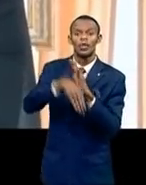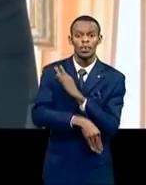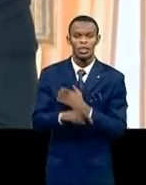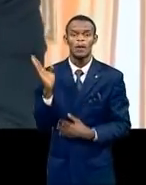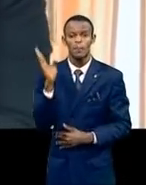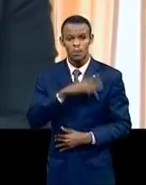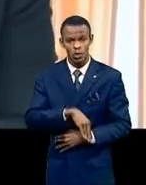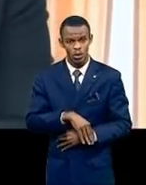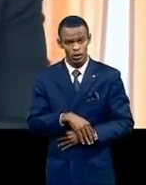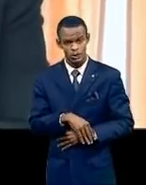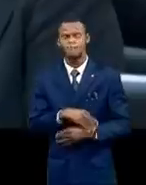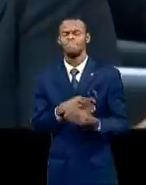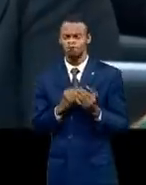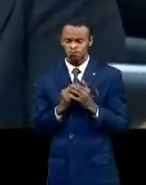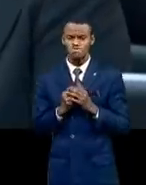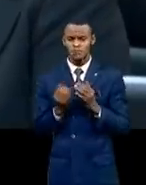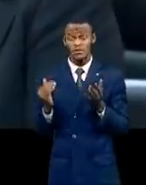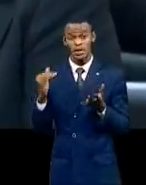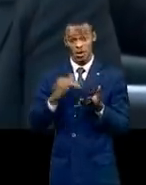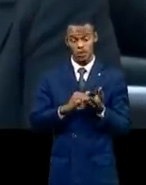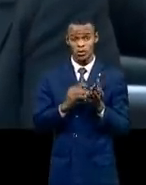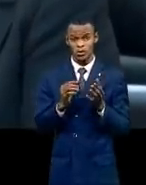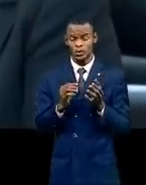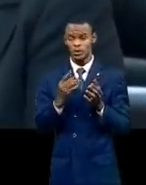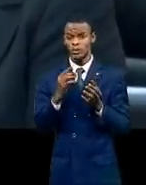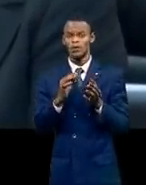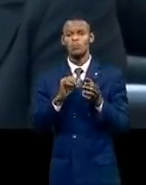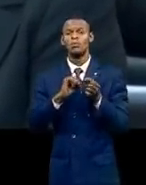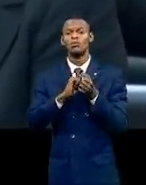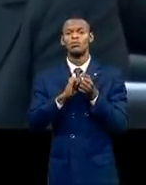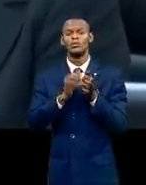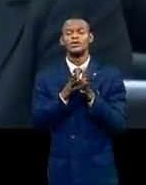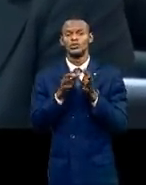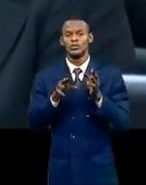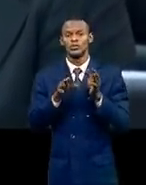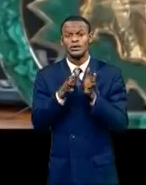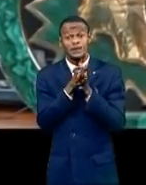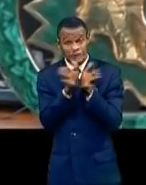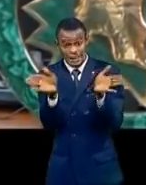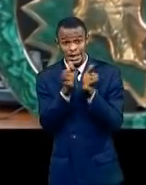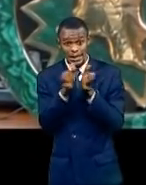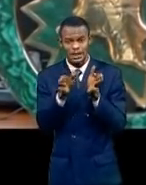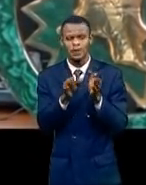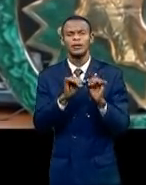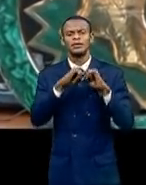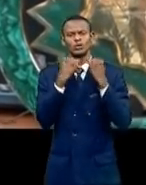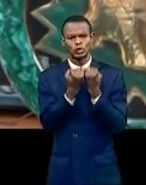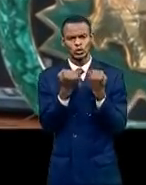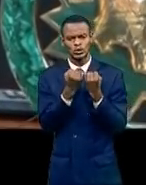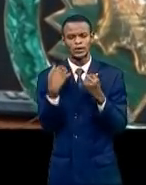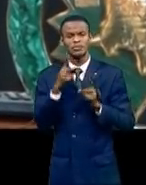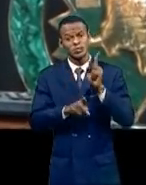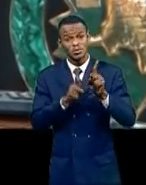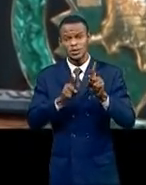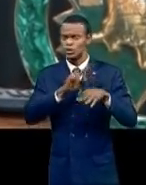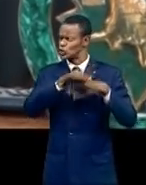déclarée. De manière générale, les entreprises publiques sont presque toutes déficitaires,